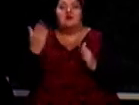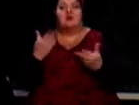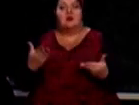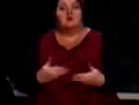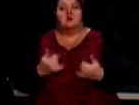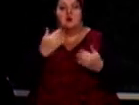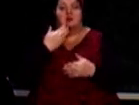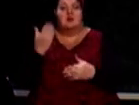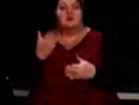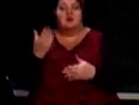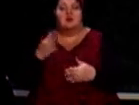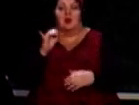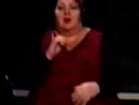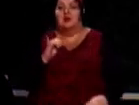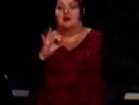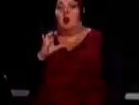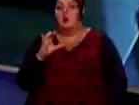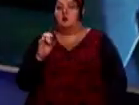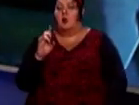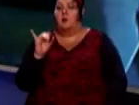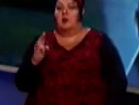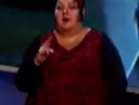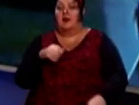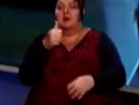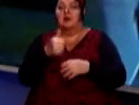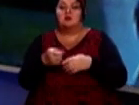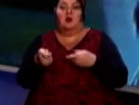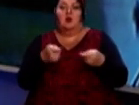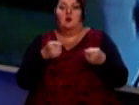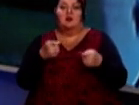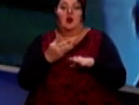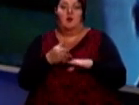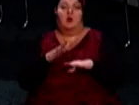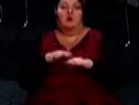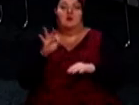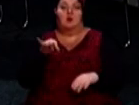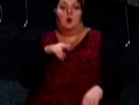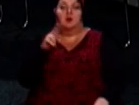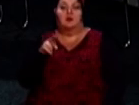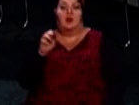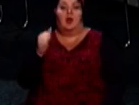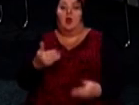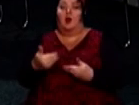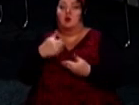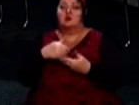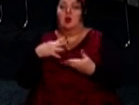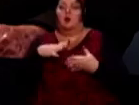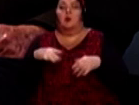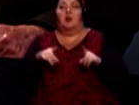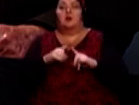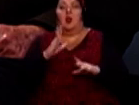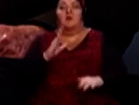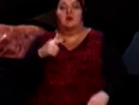Ірина Особік, начальниця управління містобудування та архітектури Полтавської обласної державної адміністрації. Гостями нашої студії також були